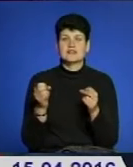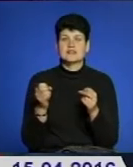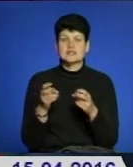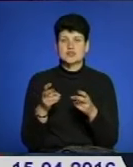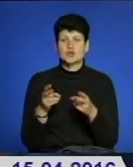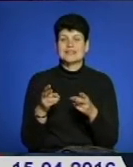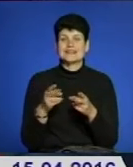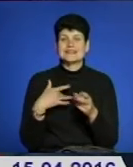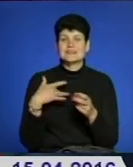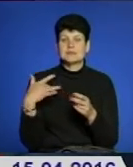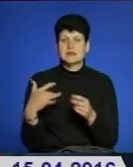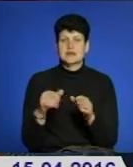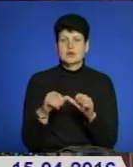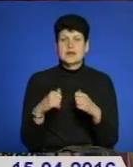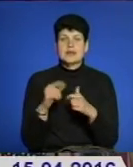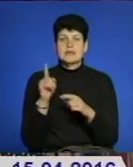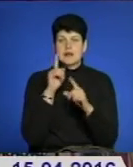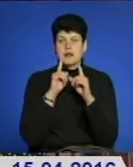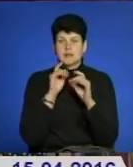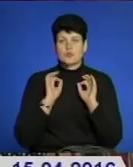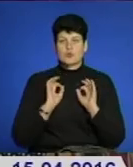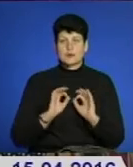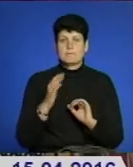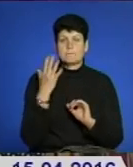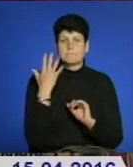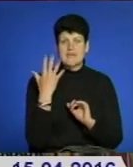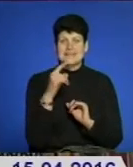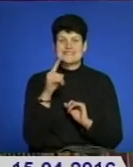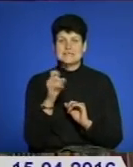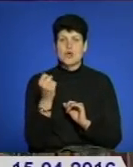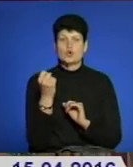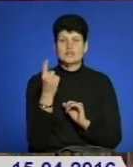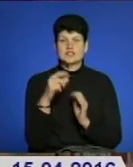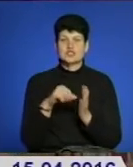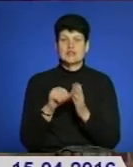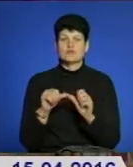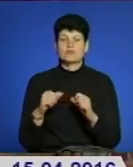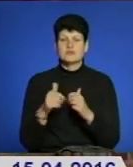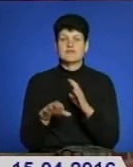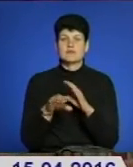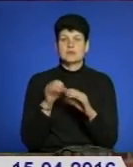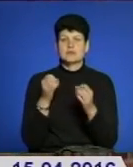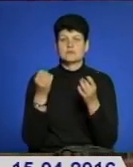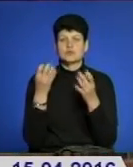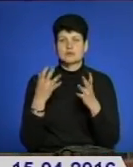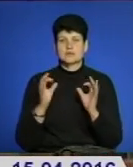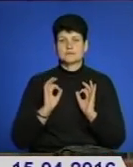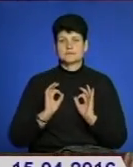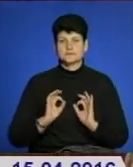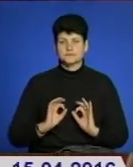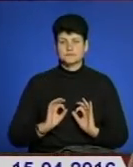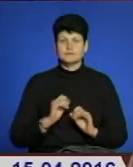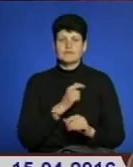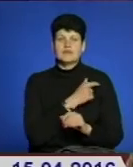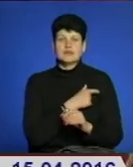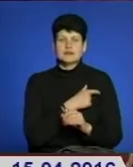кваліфікаційно-дисциплінарної комісії та Ради прокурорів. 5 з 11 членів цієї комісії вибиратимуть з числа рядових прокурорів –